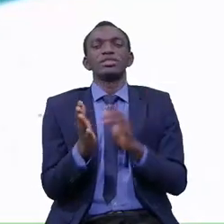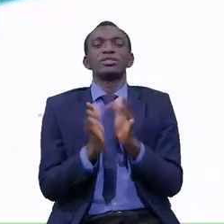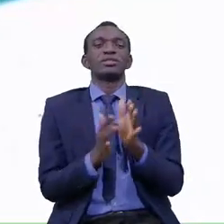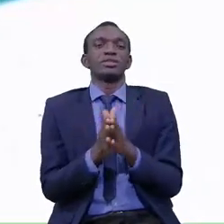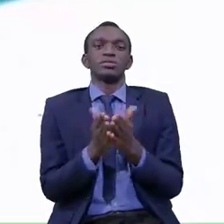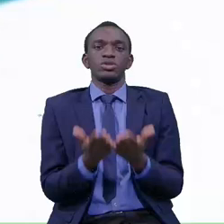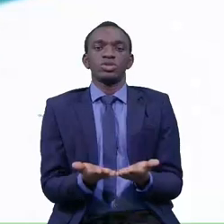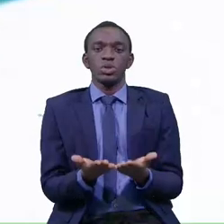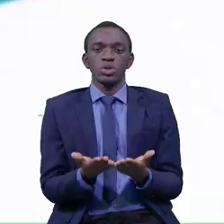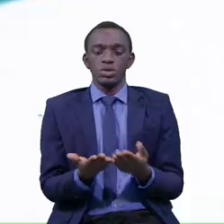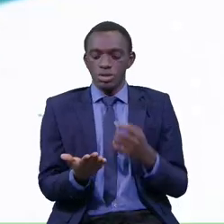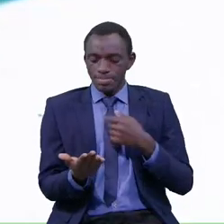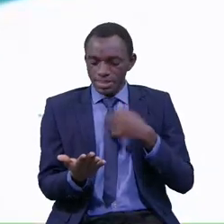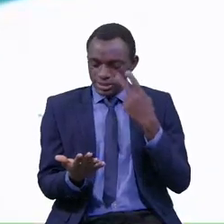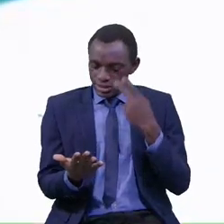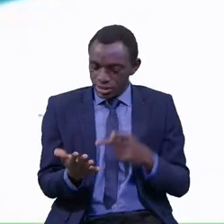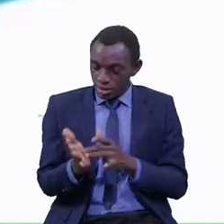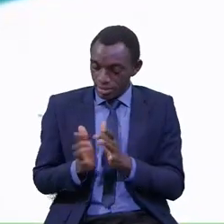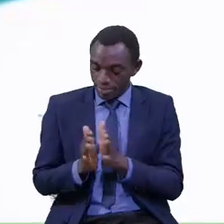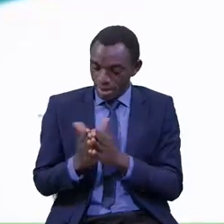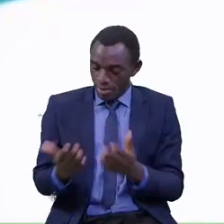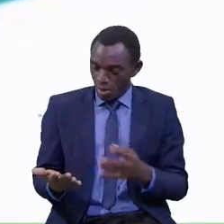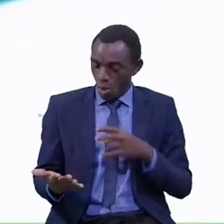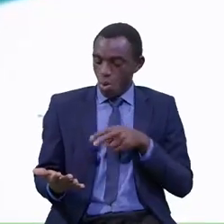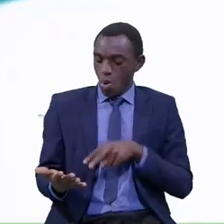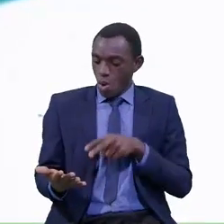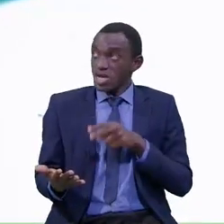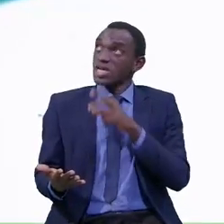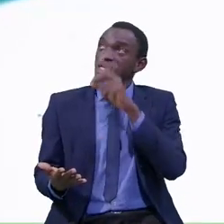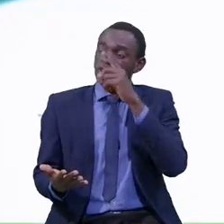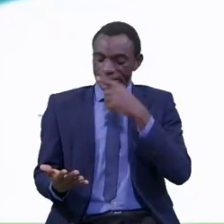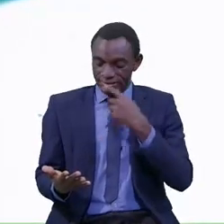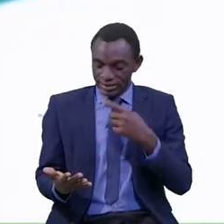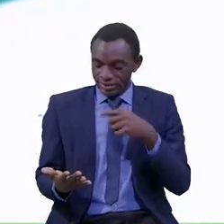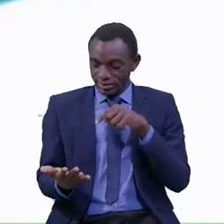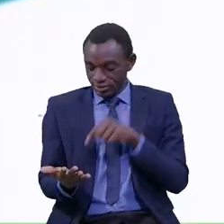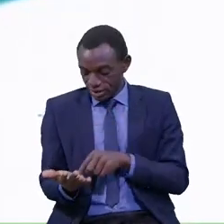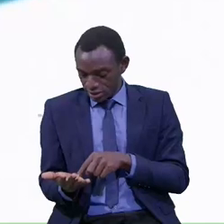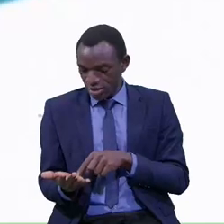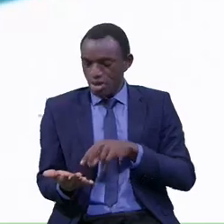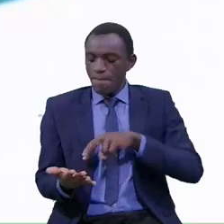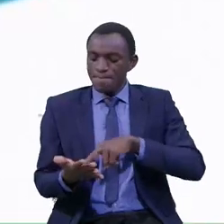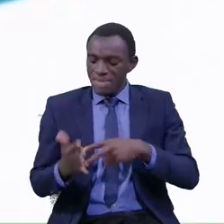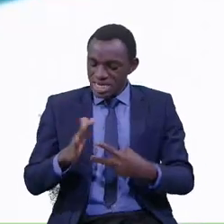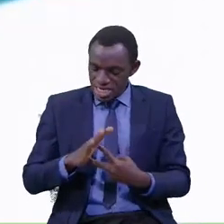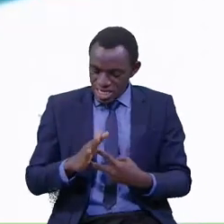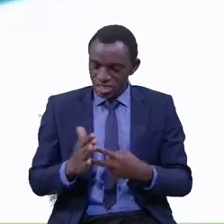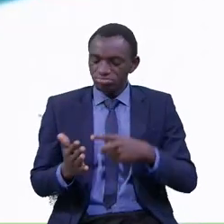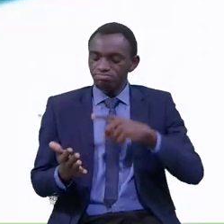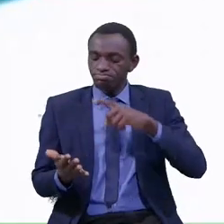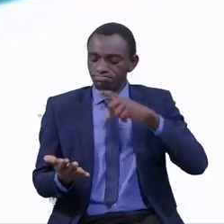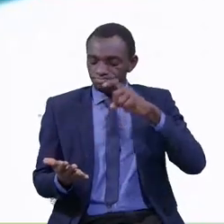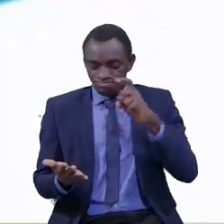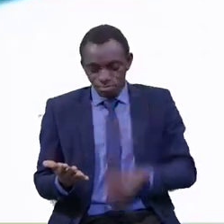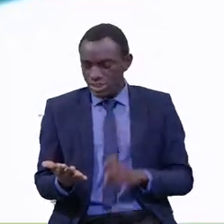Écritures. Et je dis, voici ce qu'il dit. Il dit ce qu'il veut dire. Et il veut dire ce